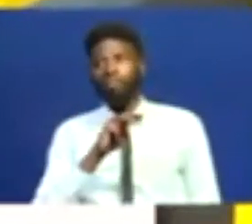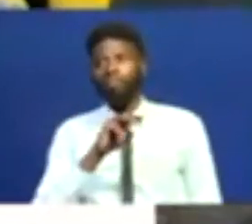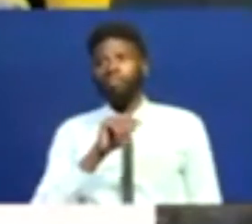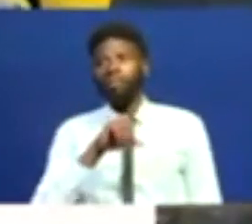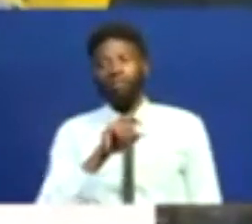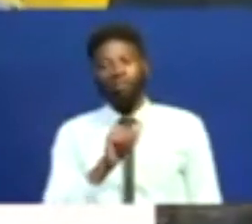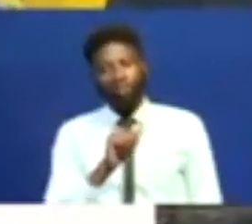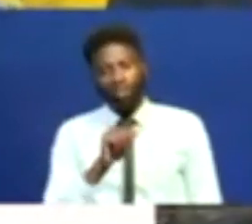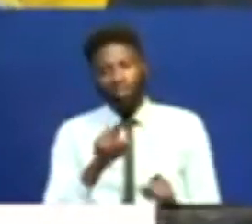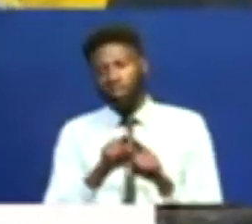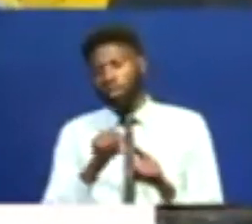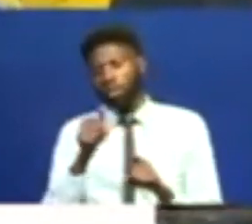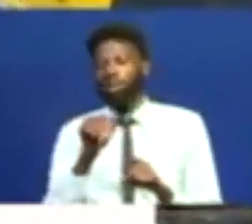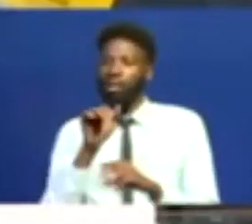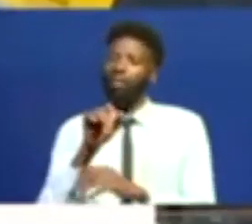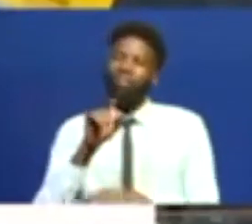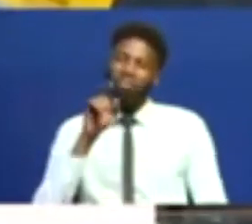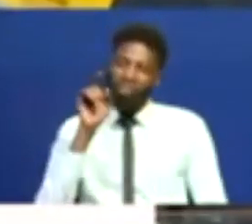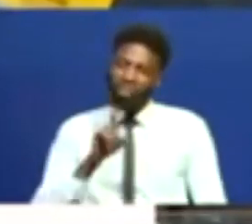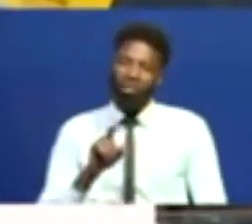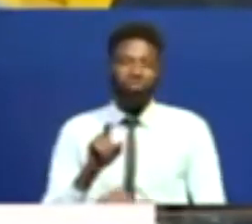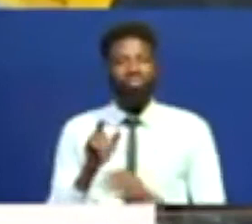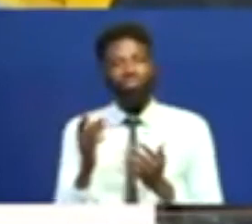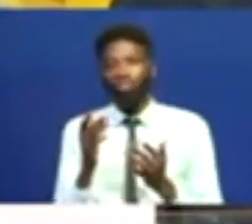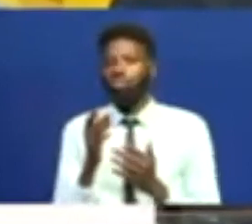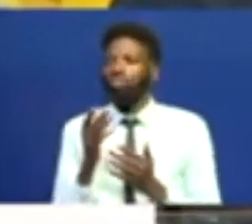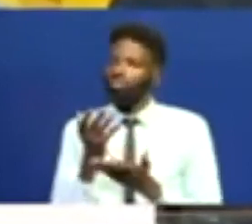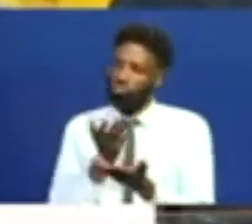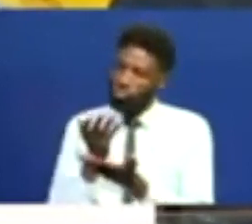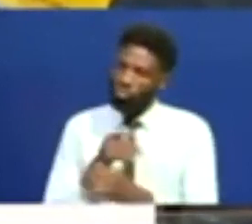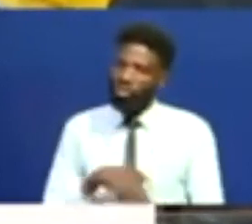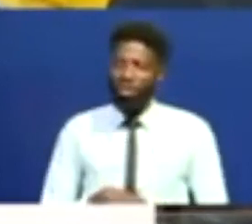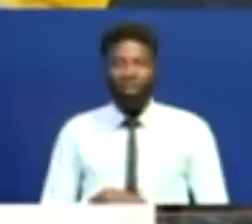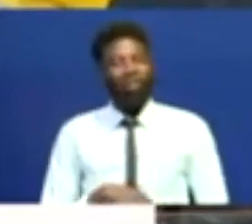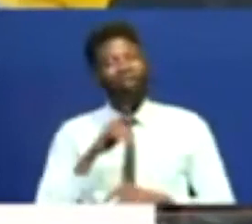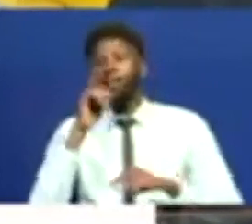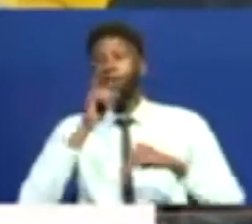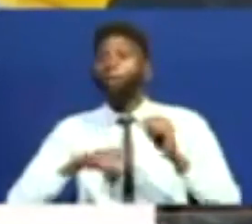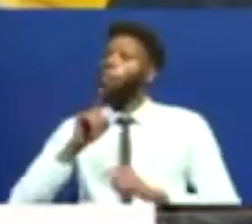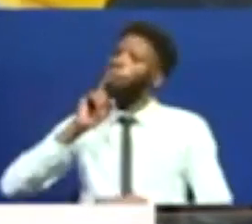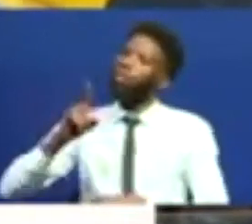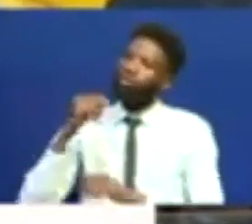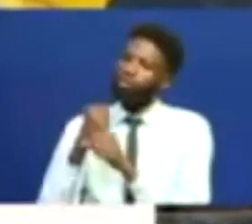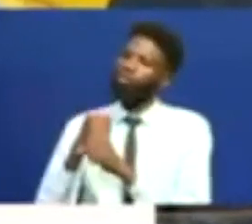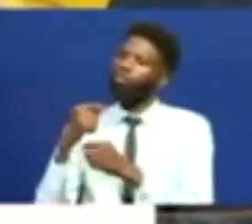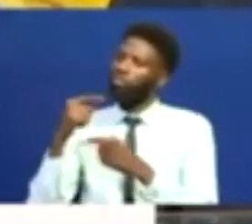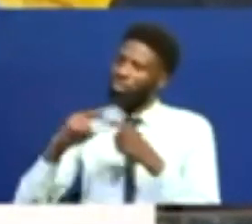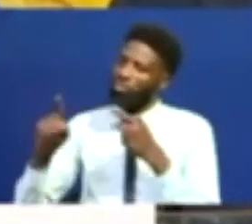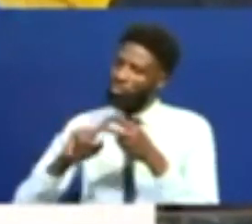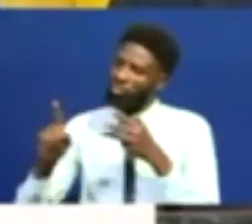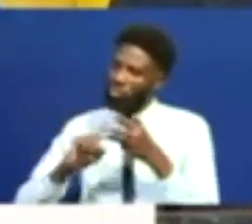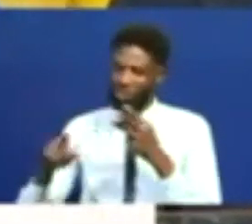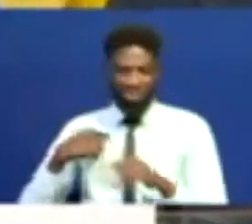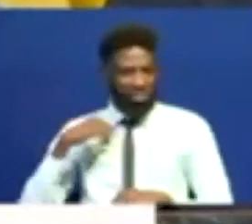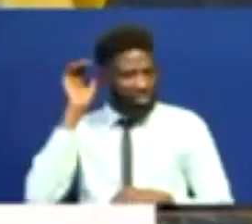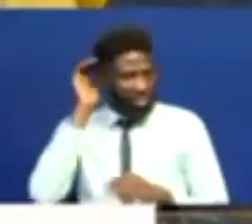use diplomacy. Hatuwezi kuwa madikteta tuwaambie lazima mfanye hivi, hapana. Na nimesikia watu wengine wetu hapa wanasema lazima wafanye hii,